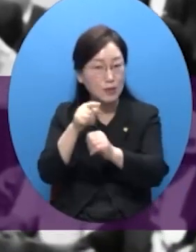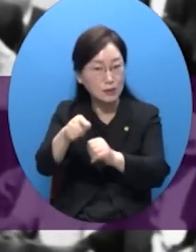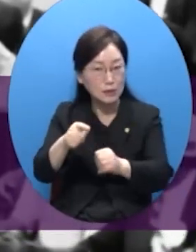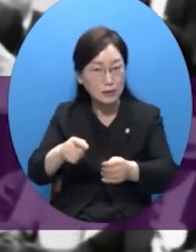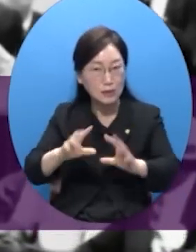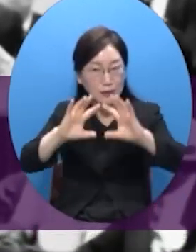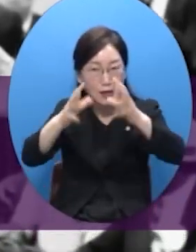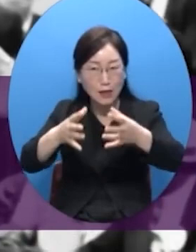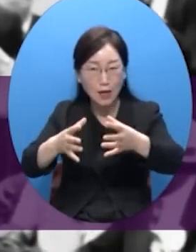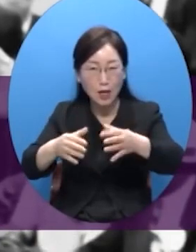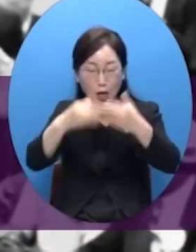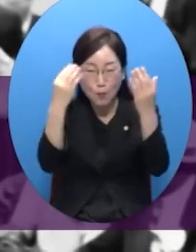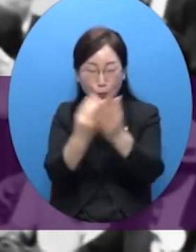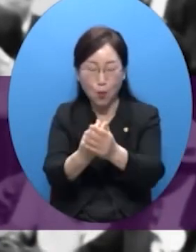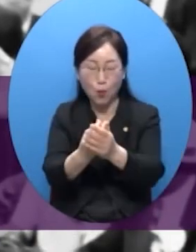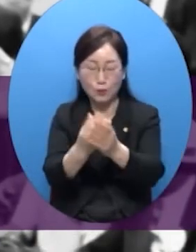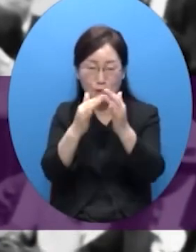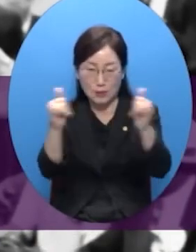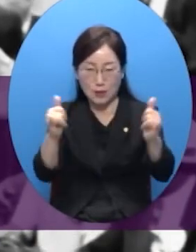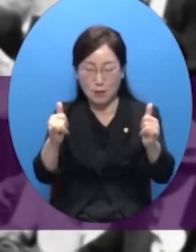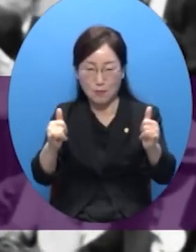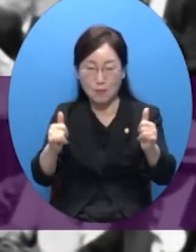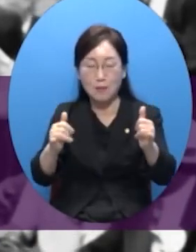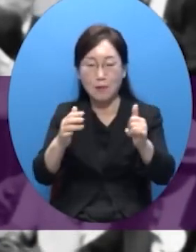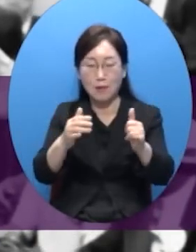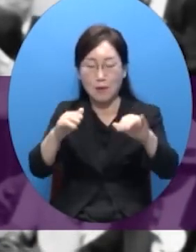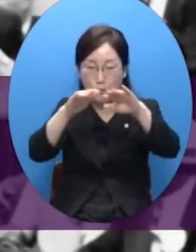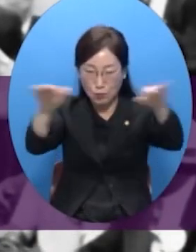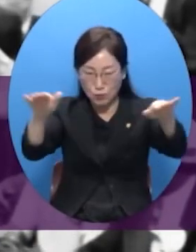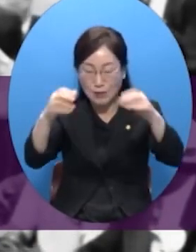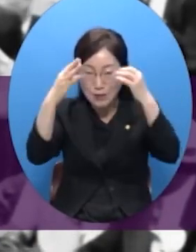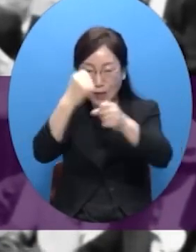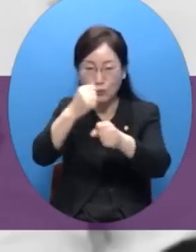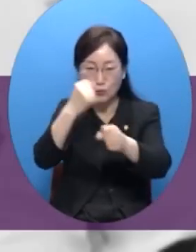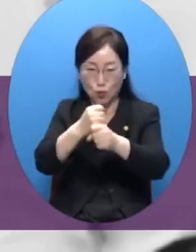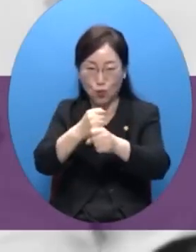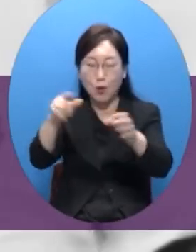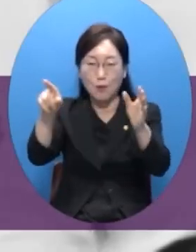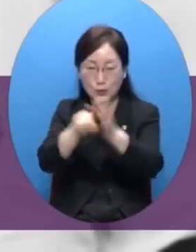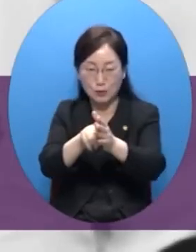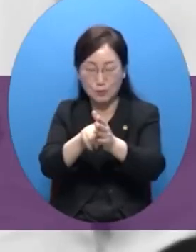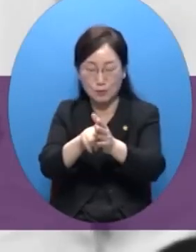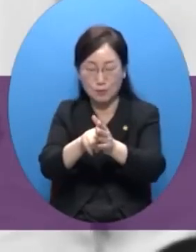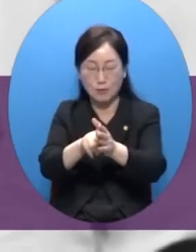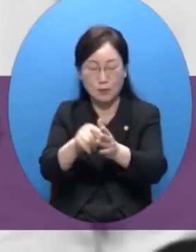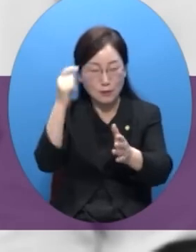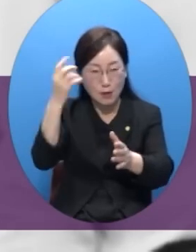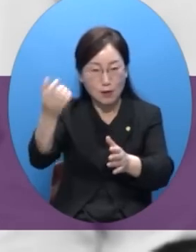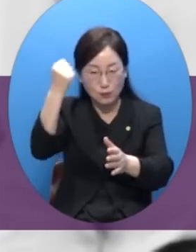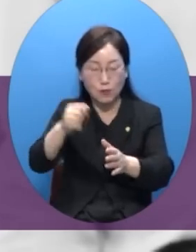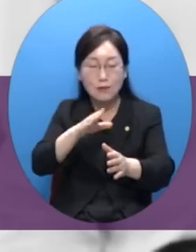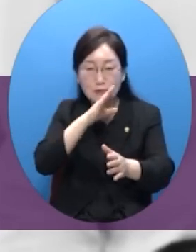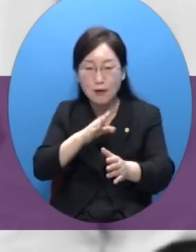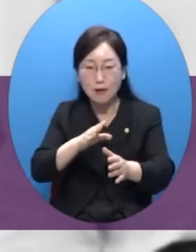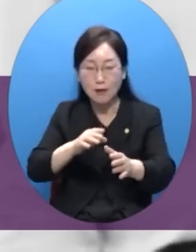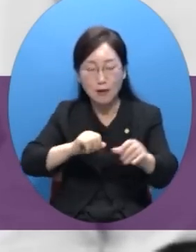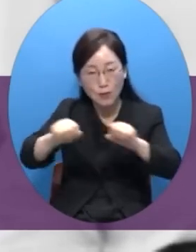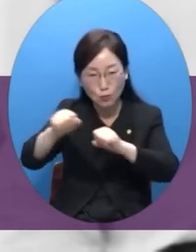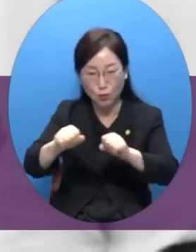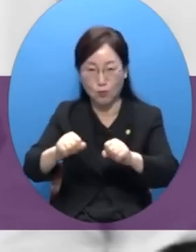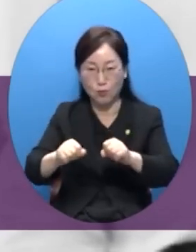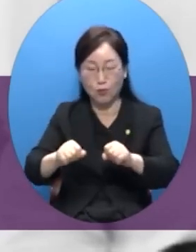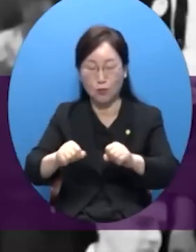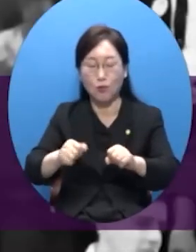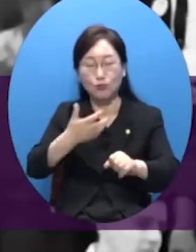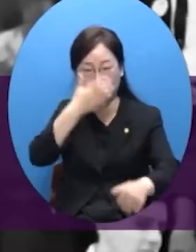일어서서 모든 인간은 평등하게 창조됐다는 신조의 진정한 의미를 실현할 것이라는 꿈입니다.